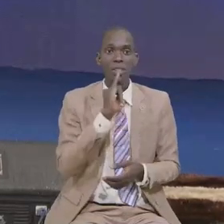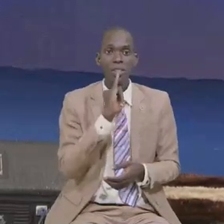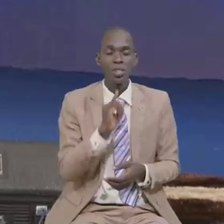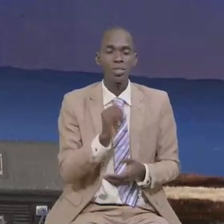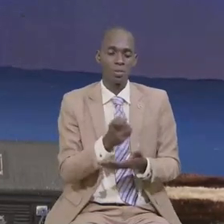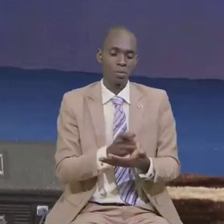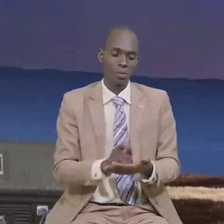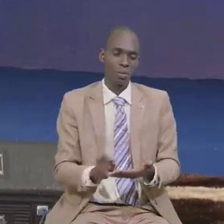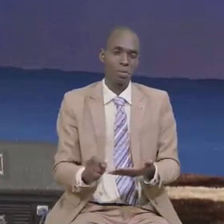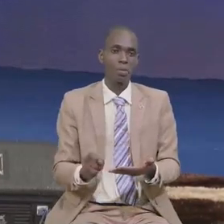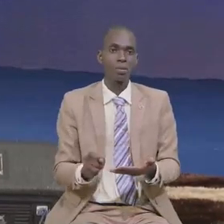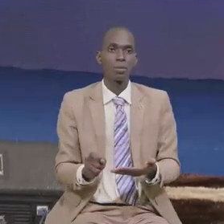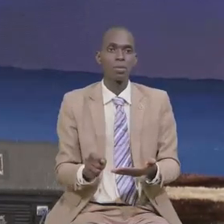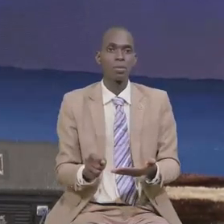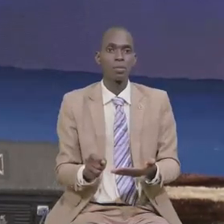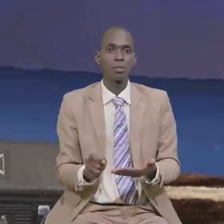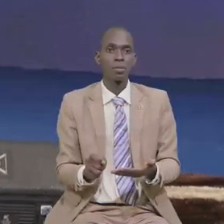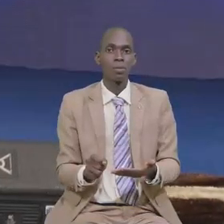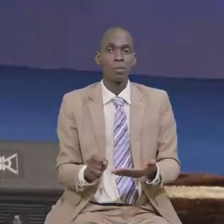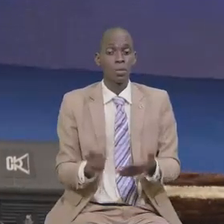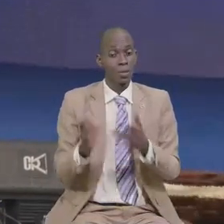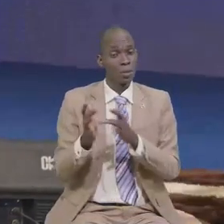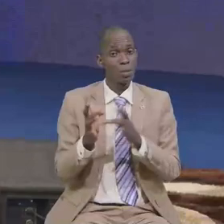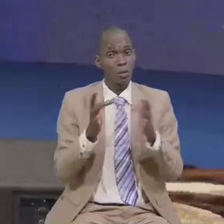il est écrit.